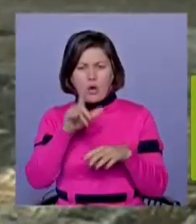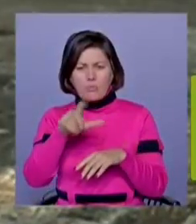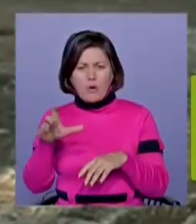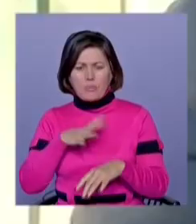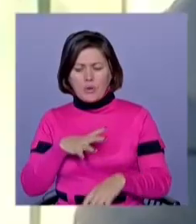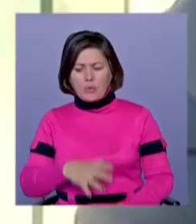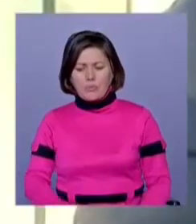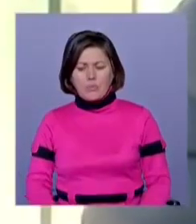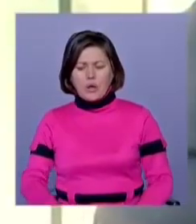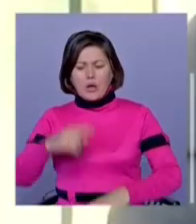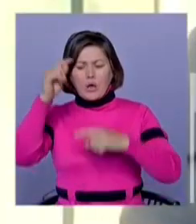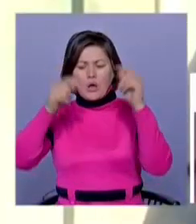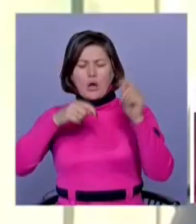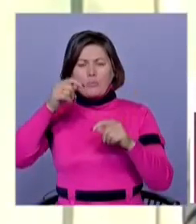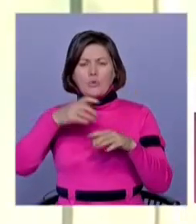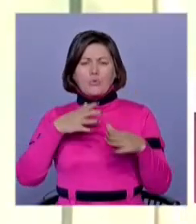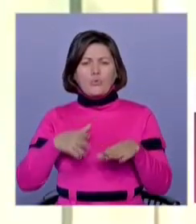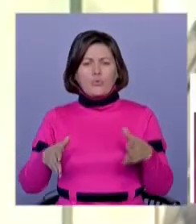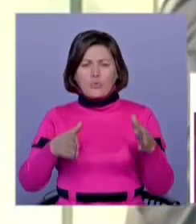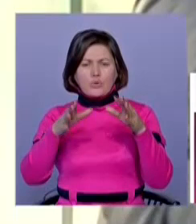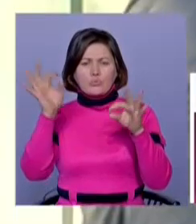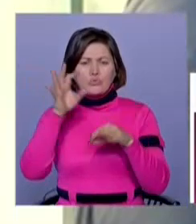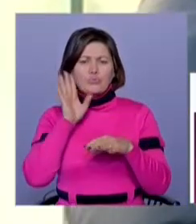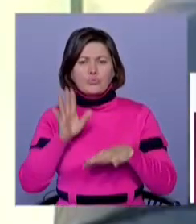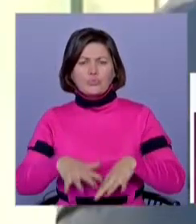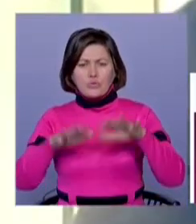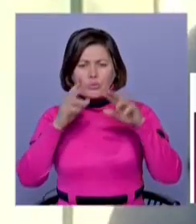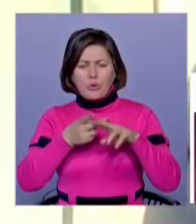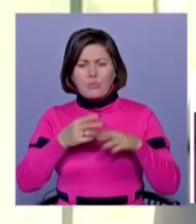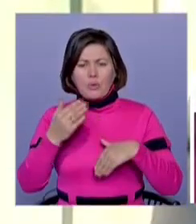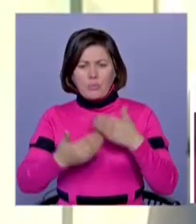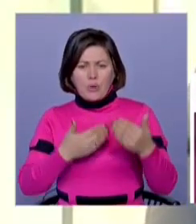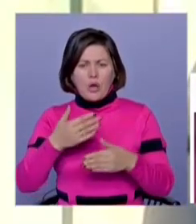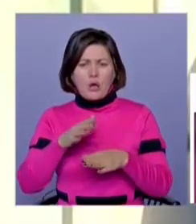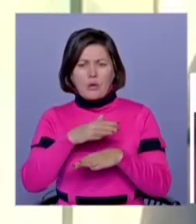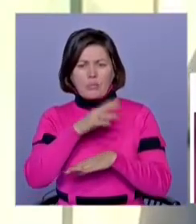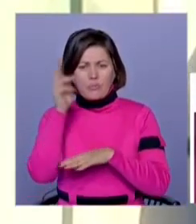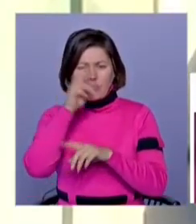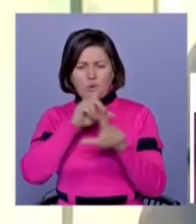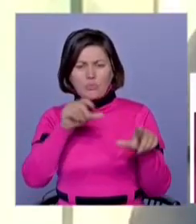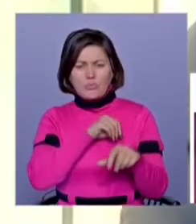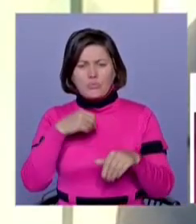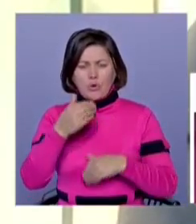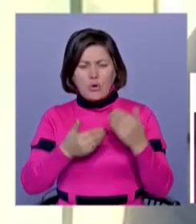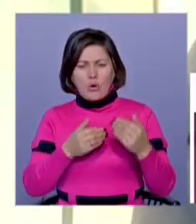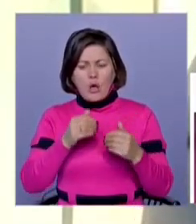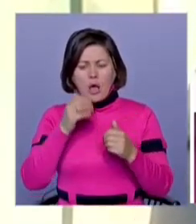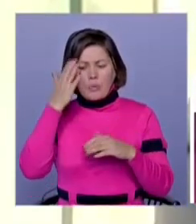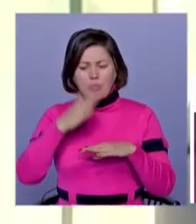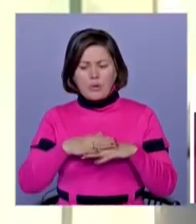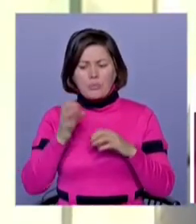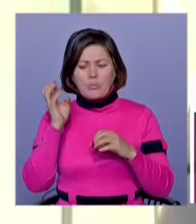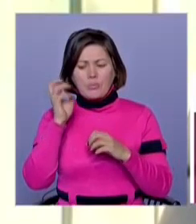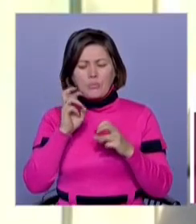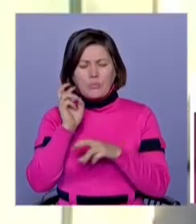дождь идет? Жауын жауған соң көшені бірден су басып қалады. Бұл жолмен балалар мектепке барады. Өзімізде жүреміз. Білмеймін, әкімдік келіп